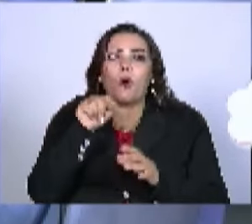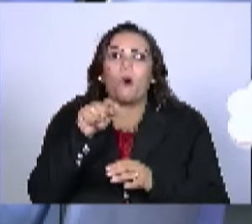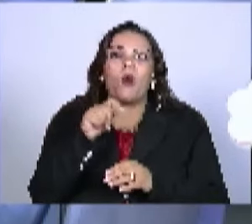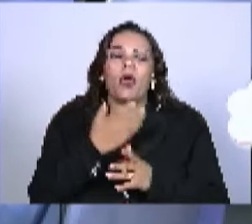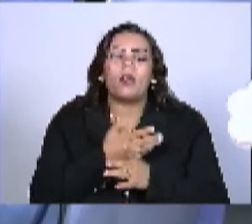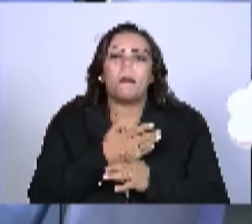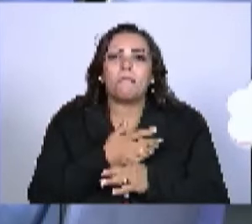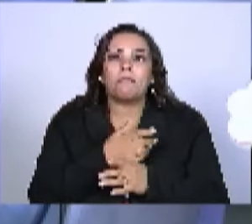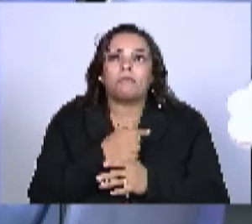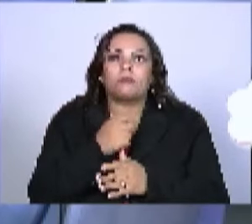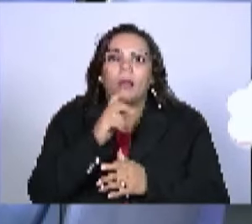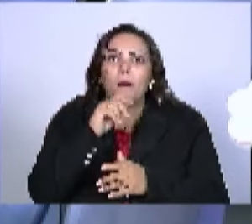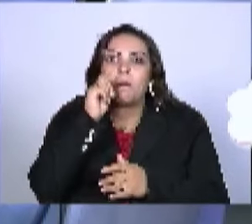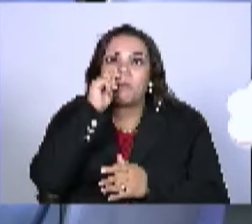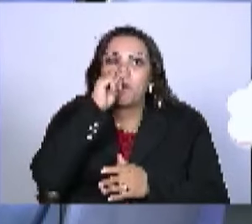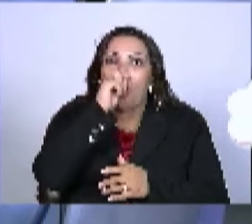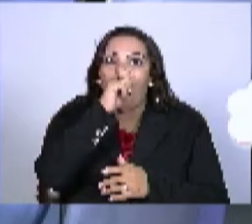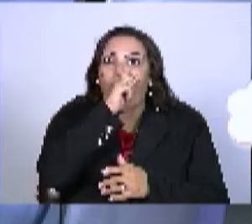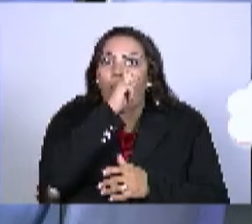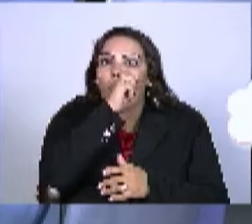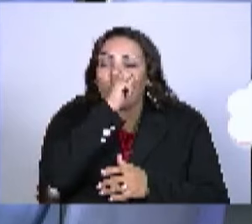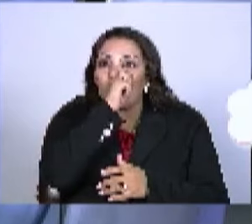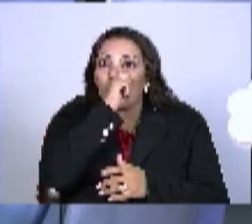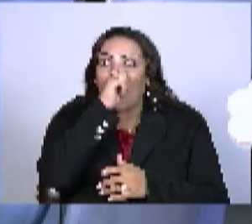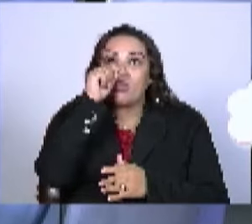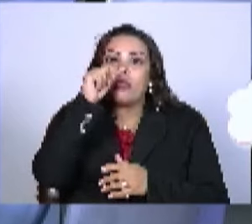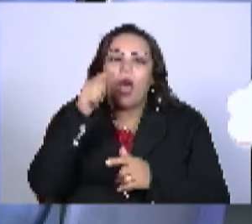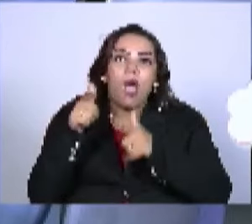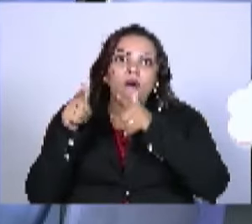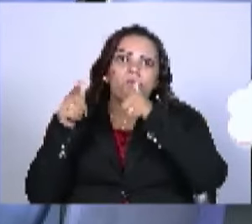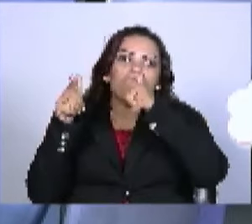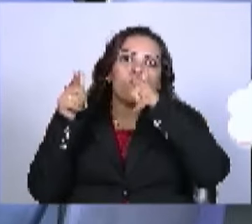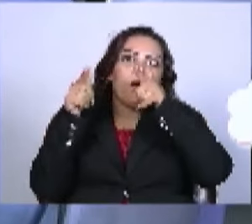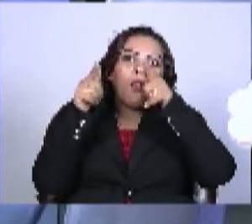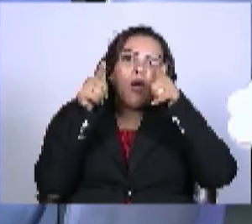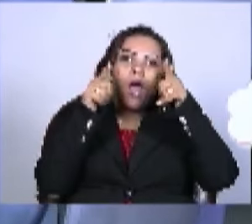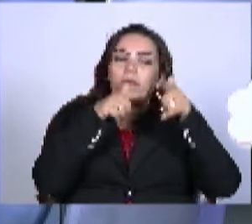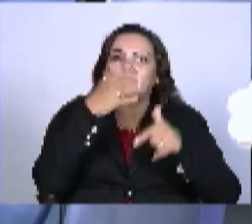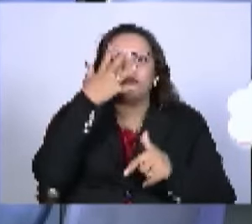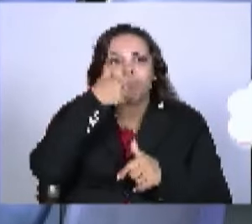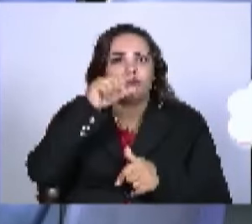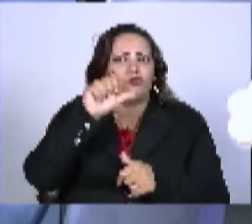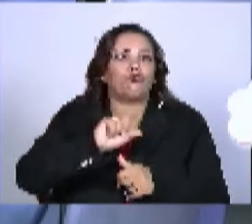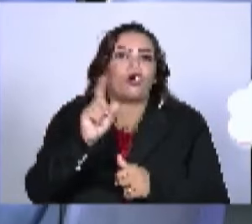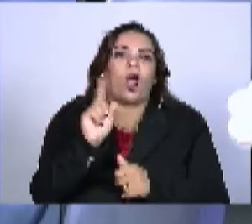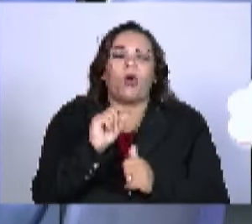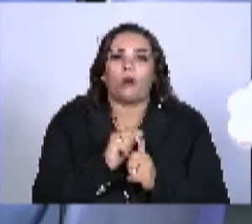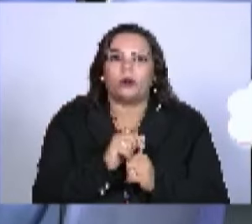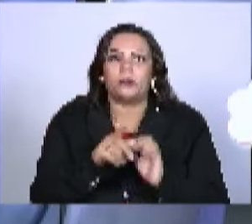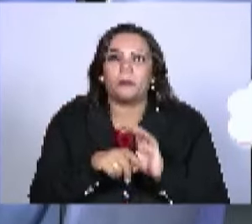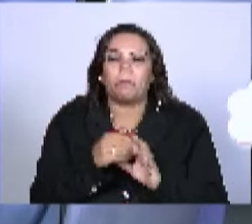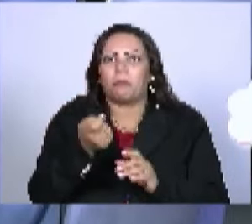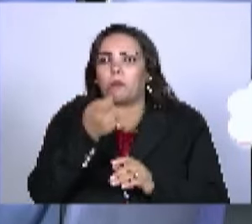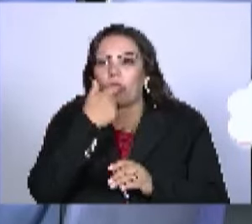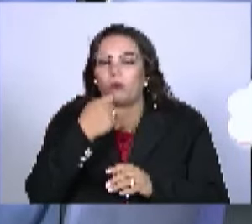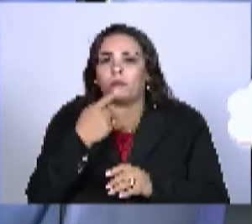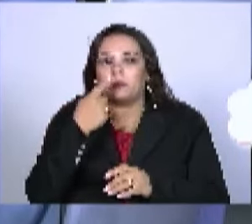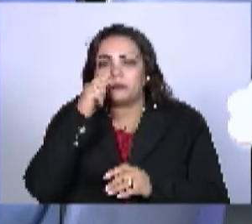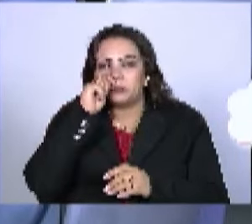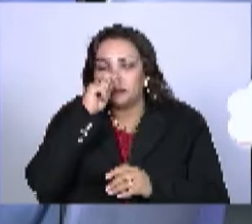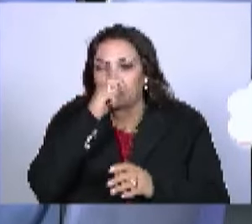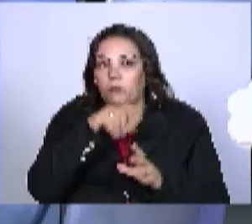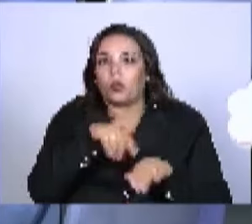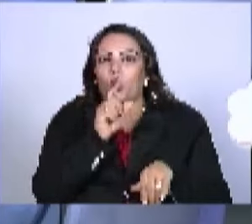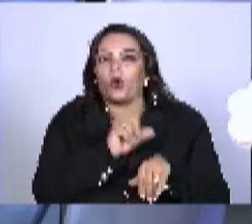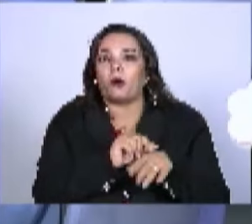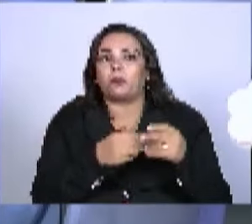افلام اباحيه وبقى يشرب مخدرات ا من ابتدى من الحبوب لغيره بقى ا بدات ادخل اهله